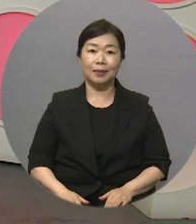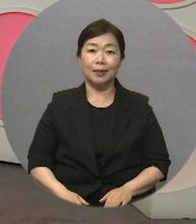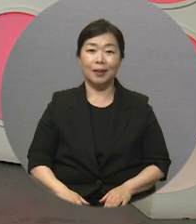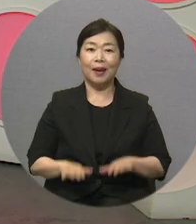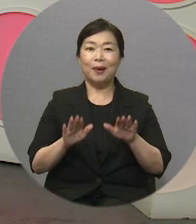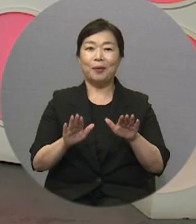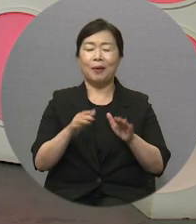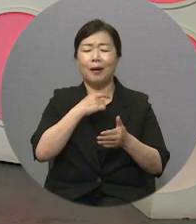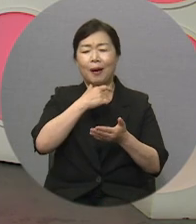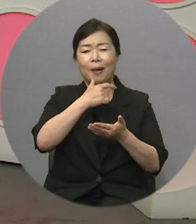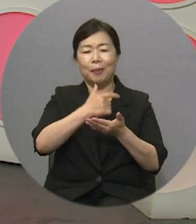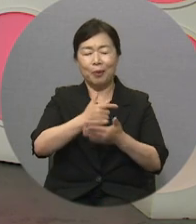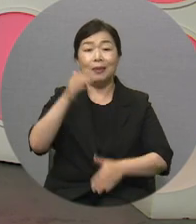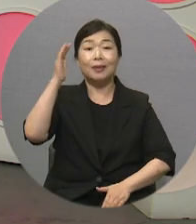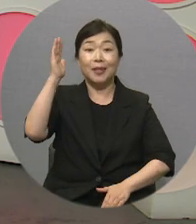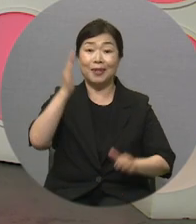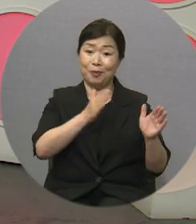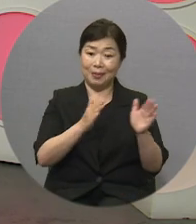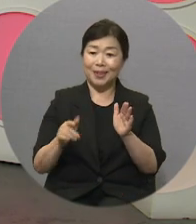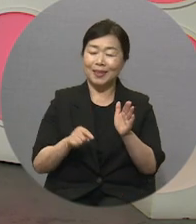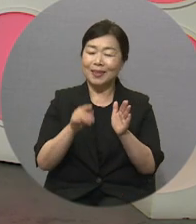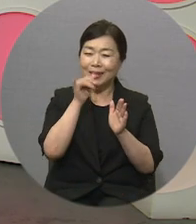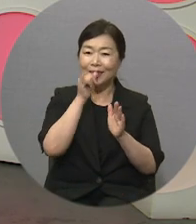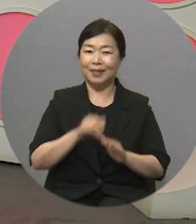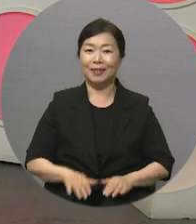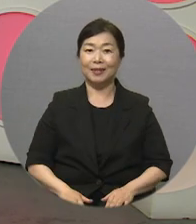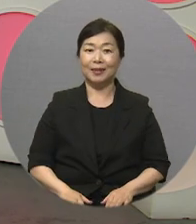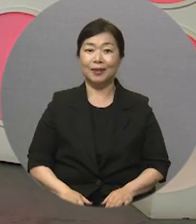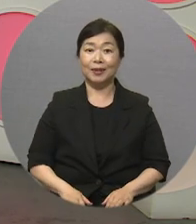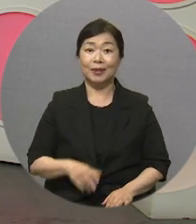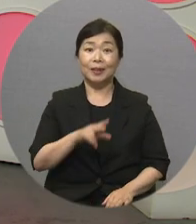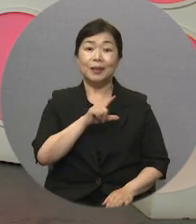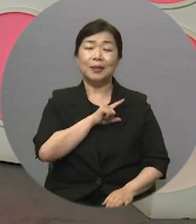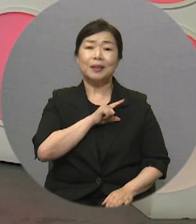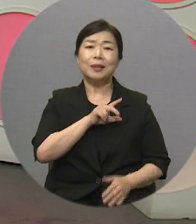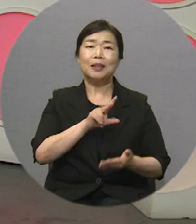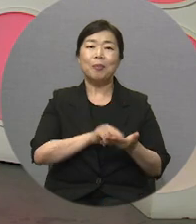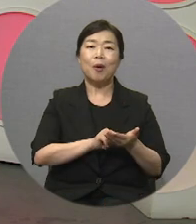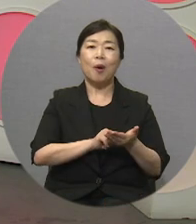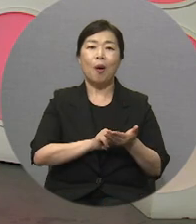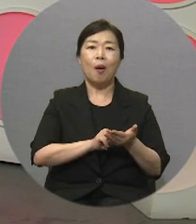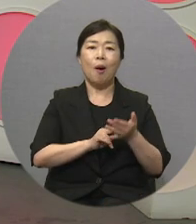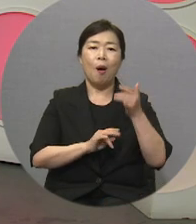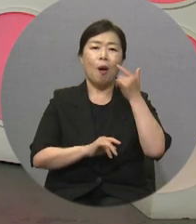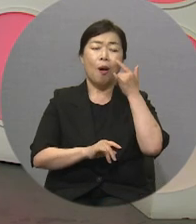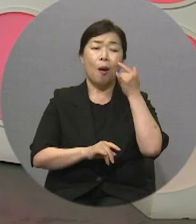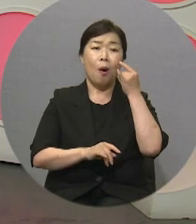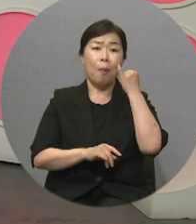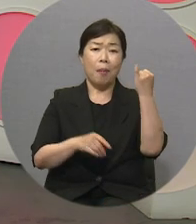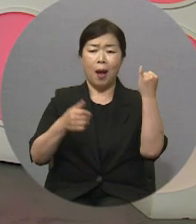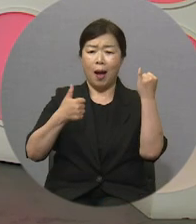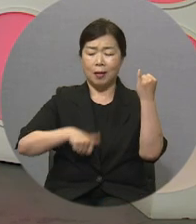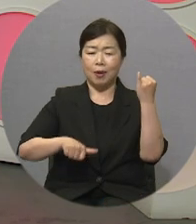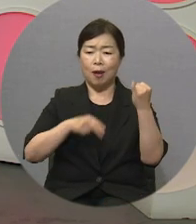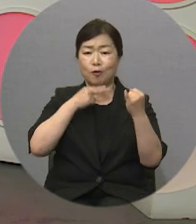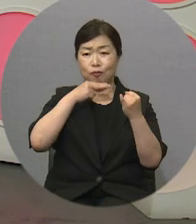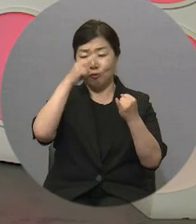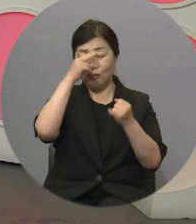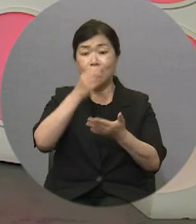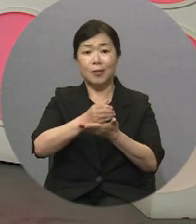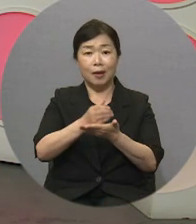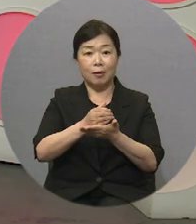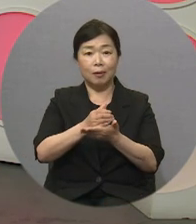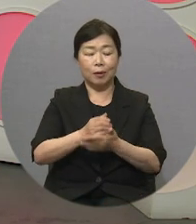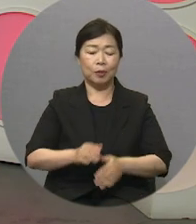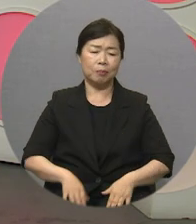자, 오늘도 역시 감동 사연 준비했습니다. 네. 네. 제목 모자의 술자. 아, 네.